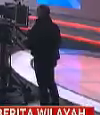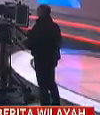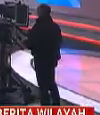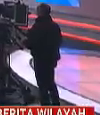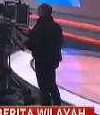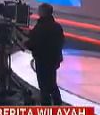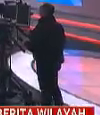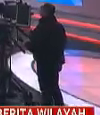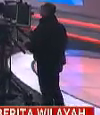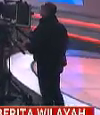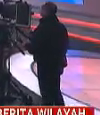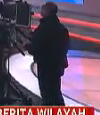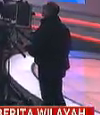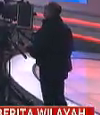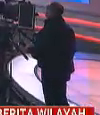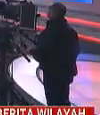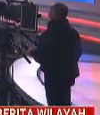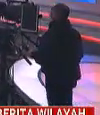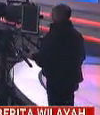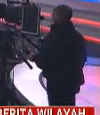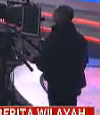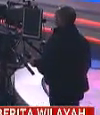wilayah. Selamat berhujung minggu.